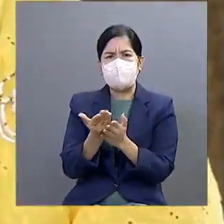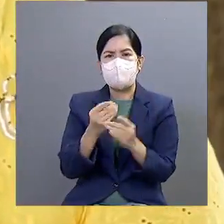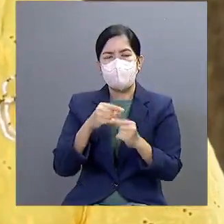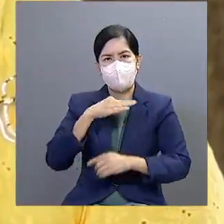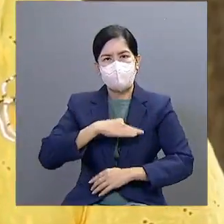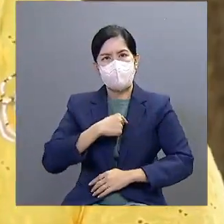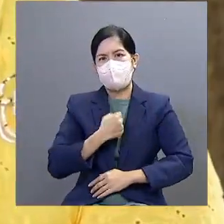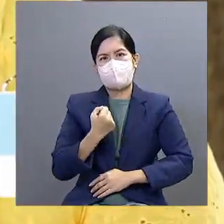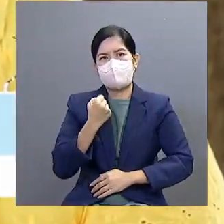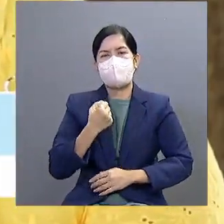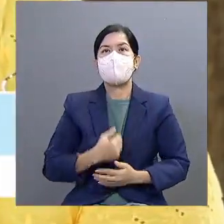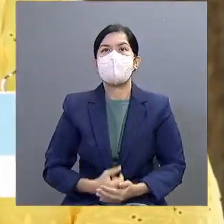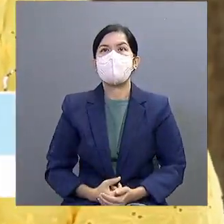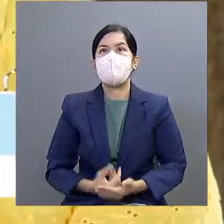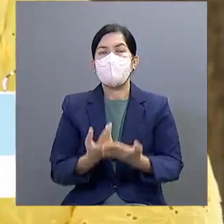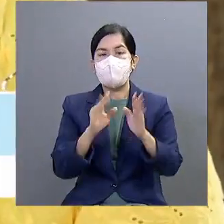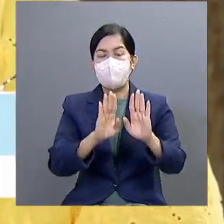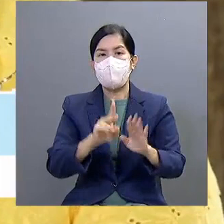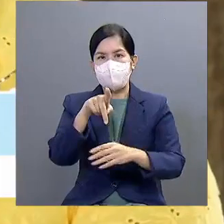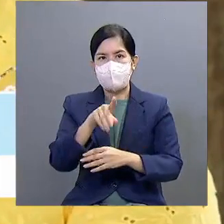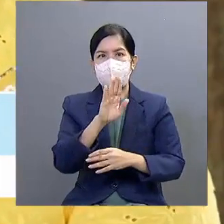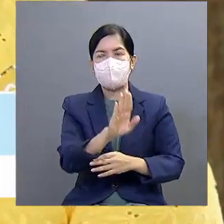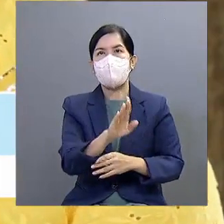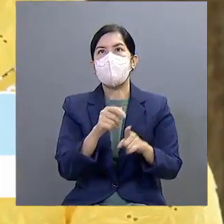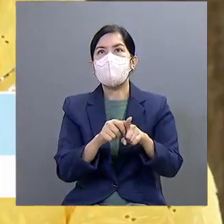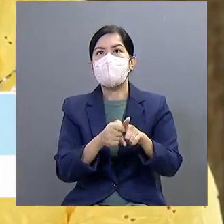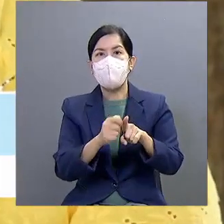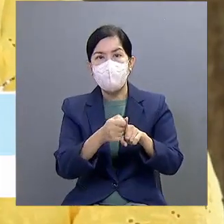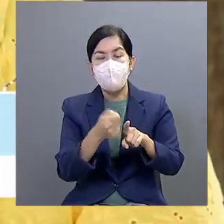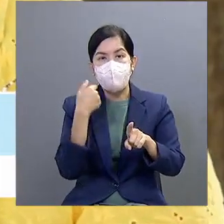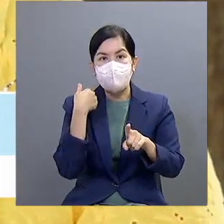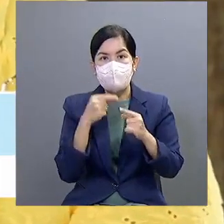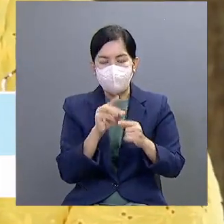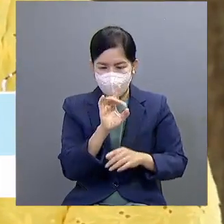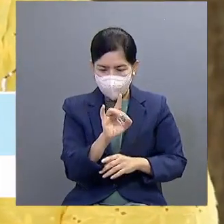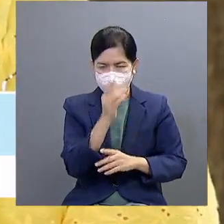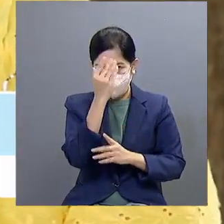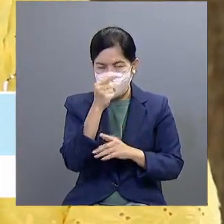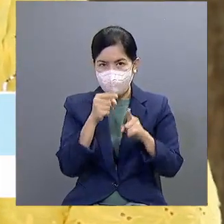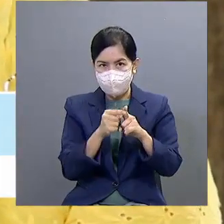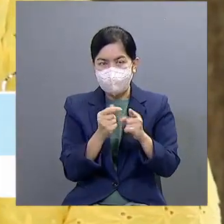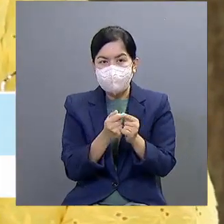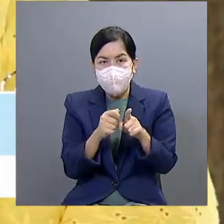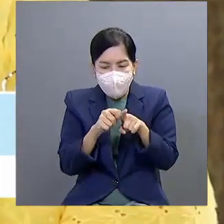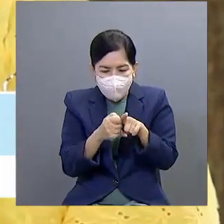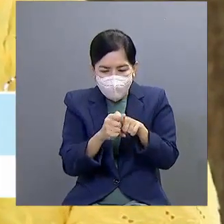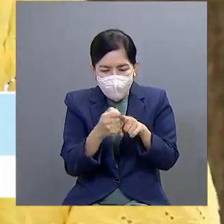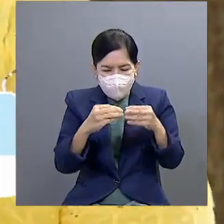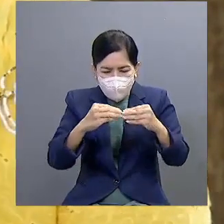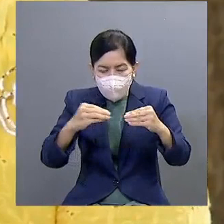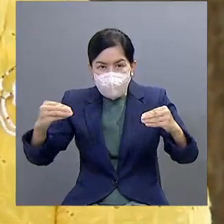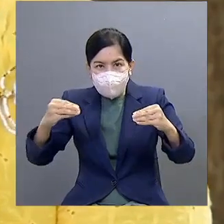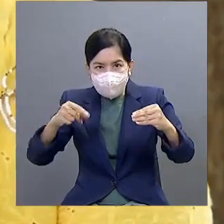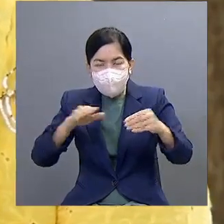ลักษณะพิเศษของข้าวโพด8แถวคือฝักของข้าวโพด8แถวเนี่ยจะเป็นฝักเล็กนะคะแล้วก็ใน1ฝักเนี่ยฮะจะมี